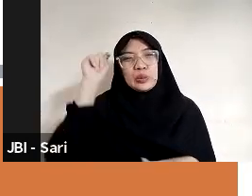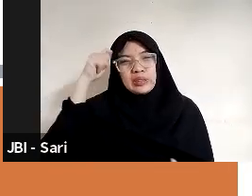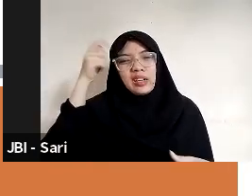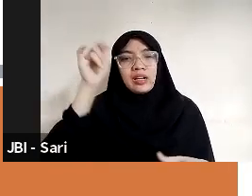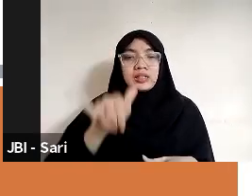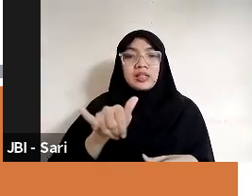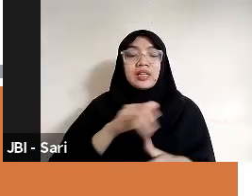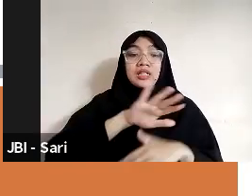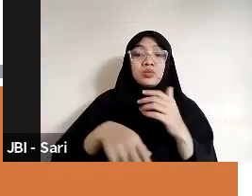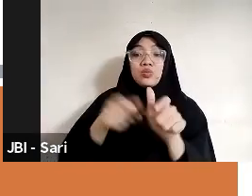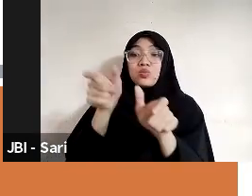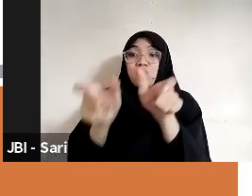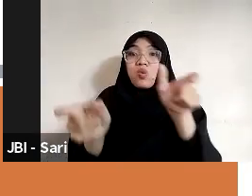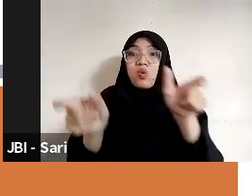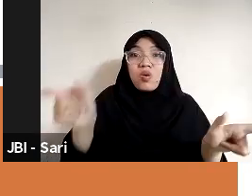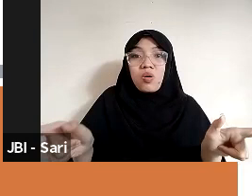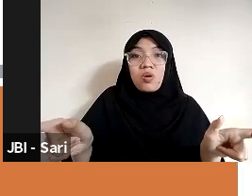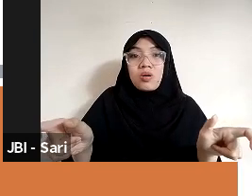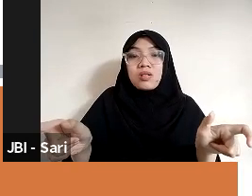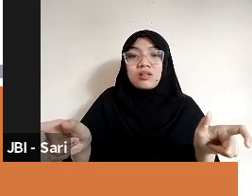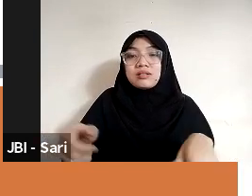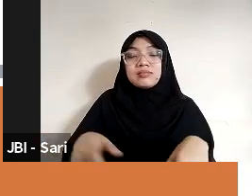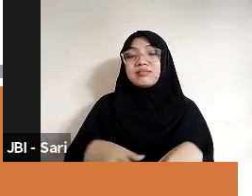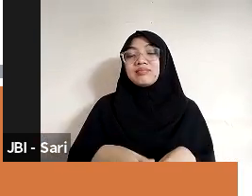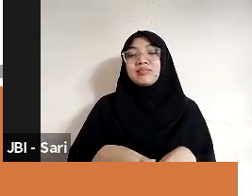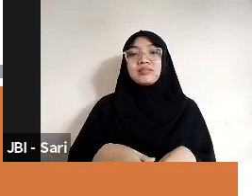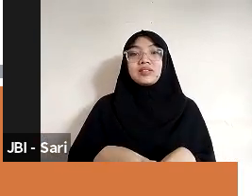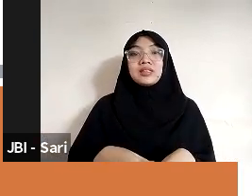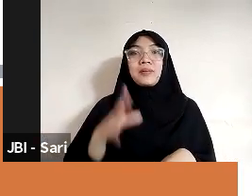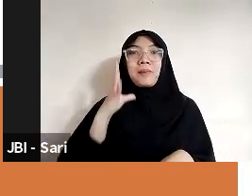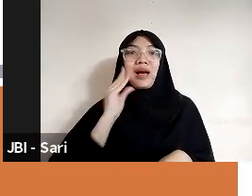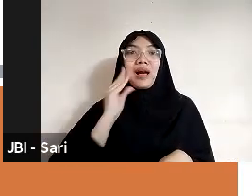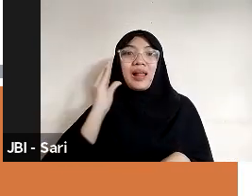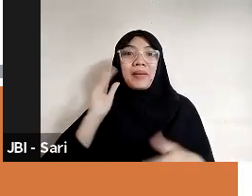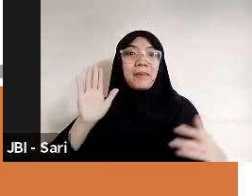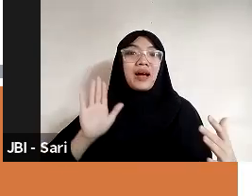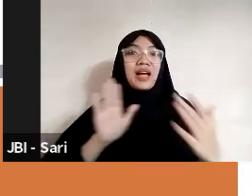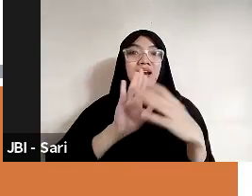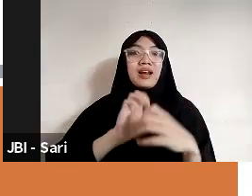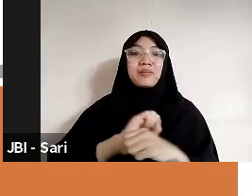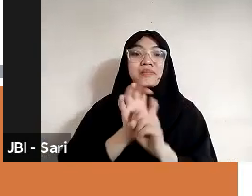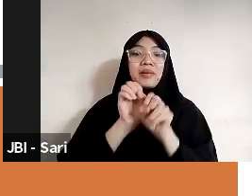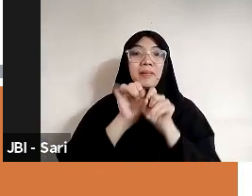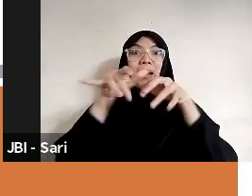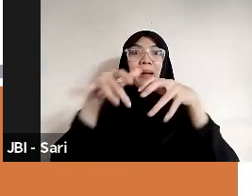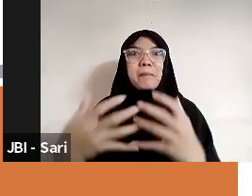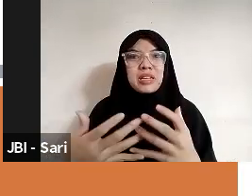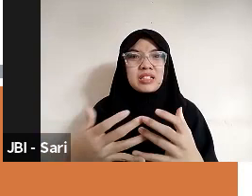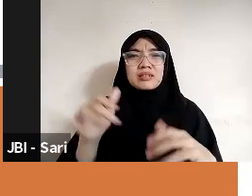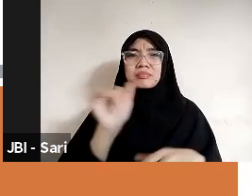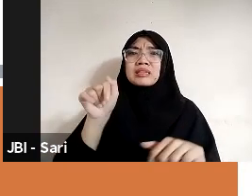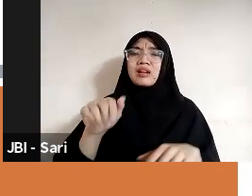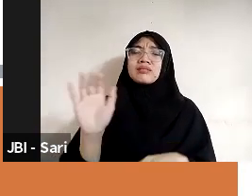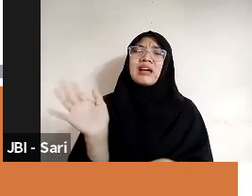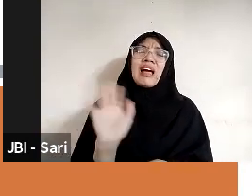punya yang hidup pada saat ini, tidak ada yang punya pengalaman menghadapi pandemi seperti ini. Tapi